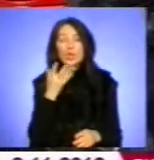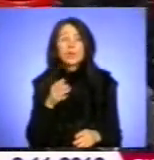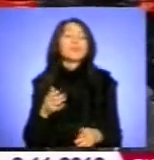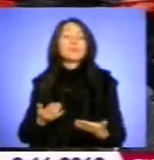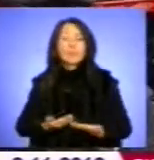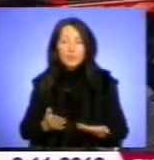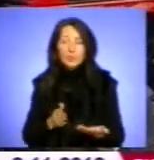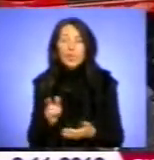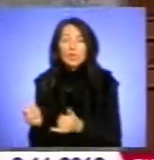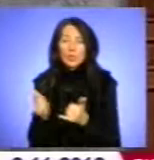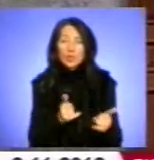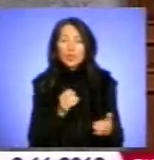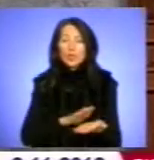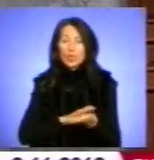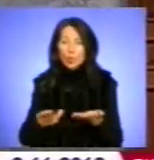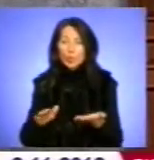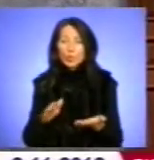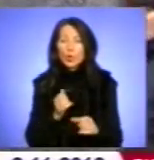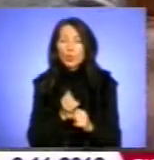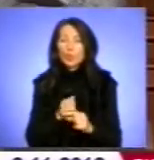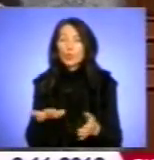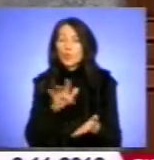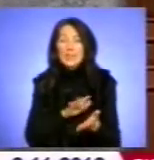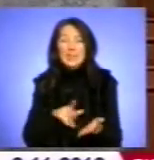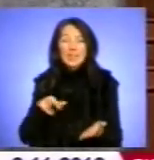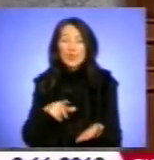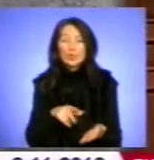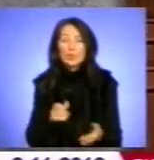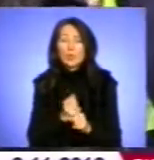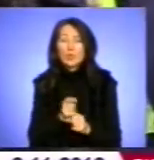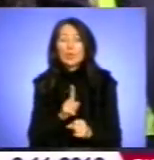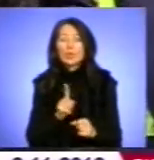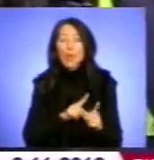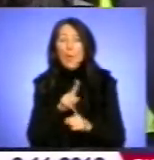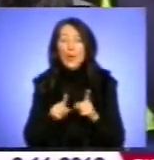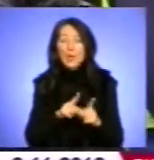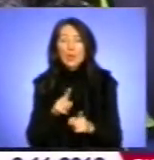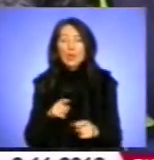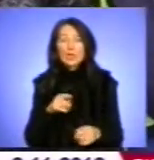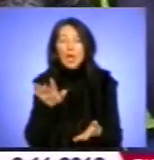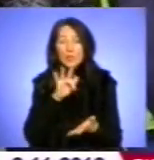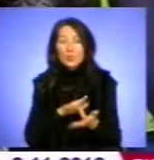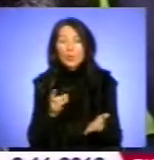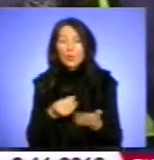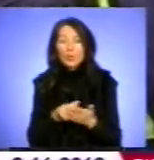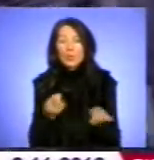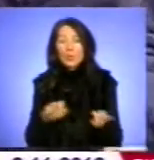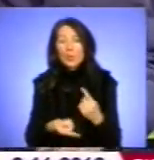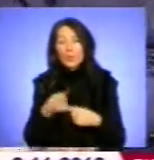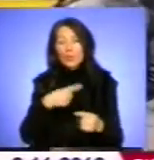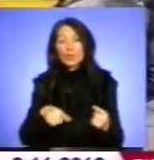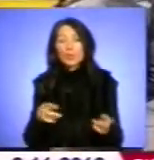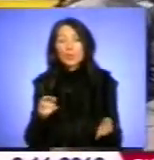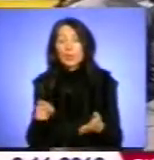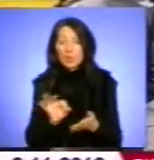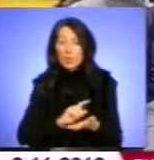забезпечують чистоту і повноцінну роботу у місті, не вийдуть працювати, на що перетвориться Тернопіль? Тож кошти мають повернути негайно. Про це